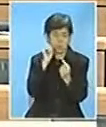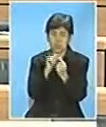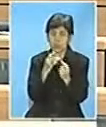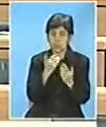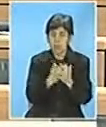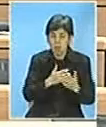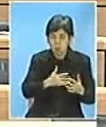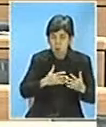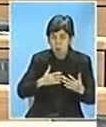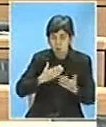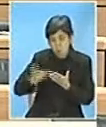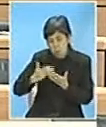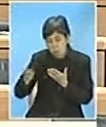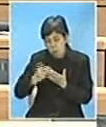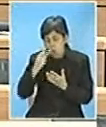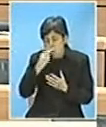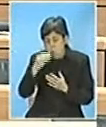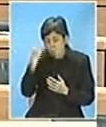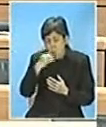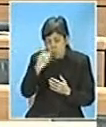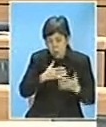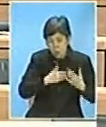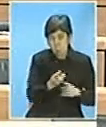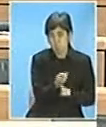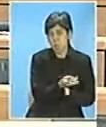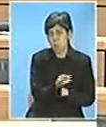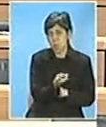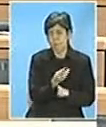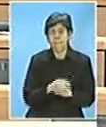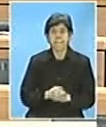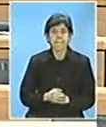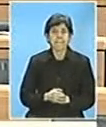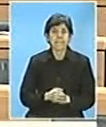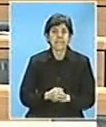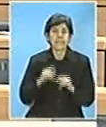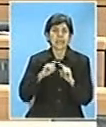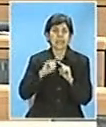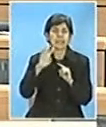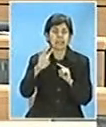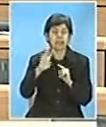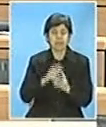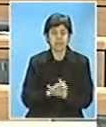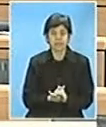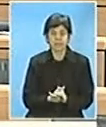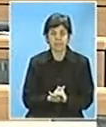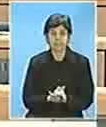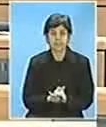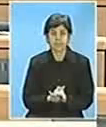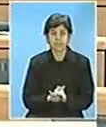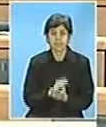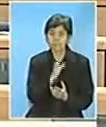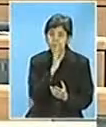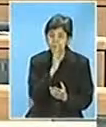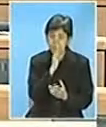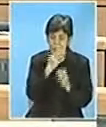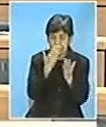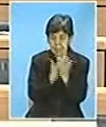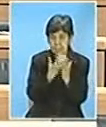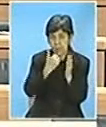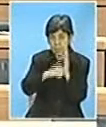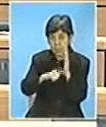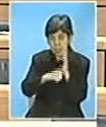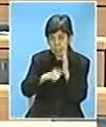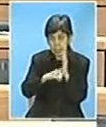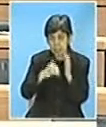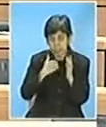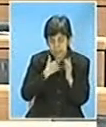ายจ่ายเองก็ต้องมีการพิจารณาทบทวนต่อไปนะครับส่วนข้อที่4นะครับที่บอกว่าถ้าเกิดมีค่าภาษีน้ำมันนี่ท่านรัฐมนตรีบอกว่